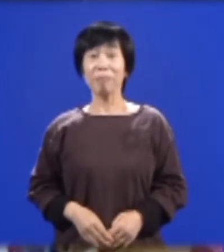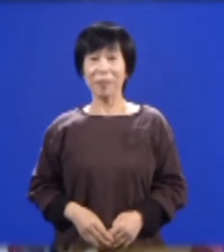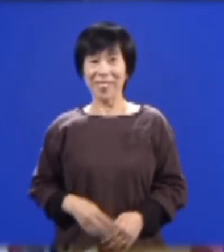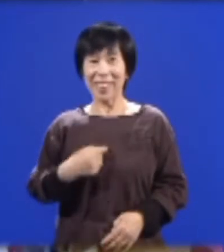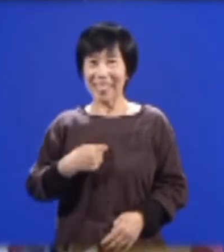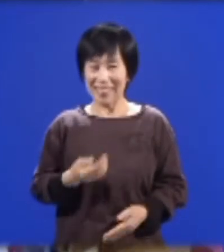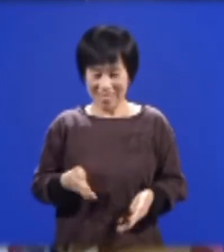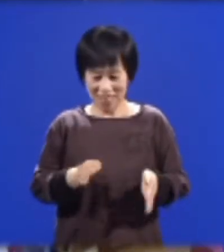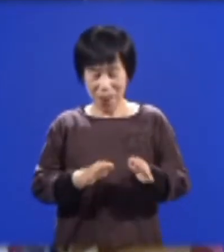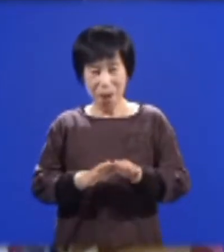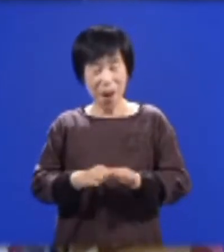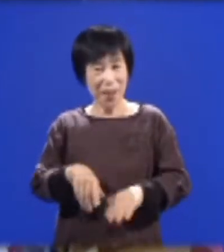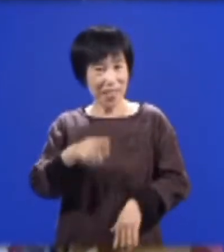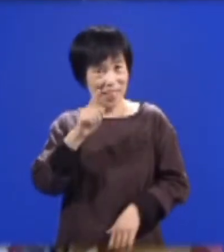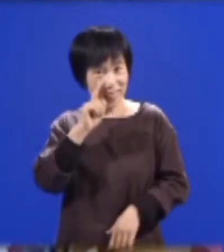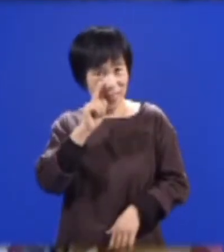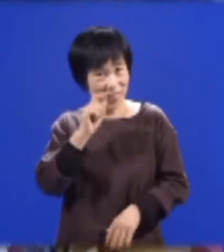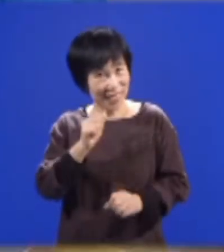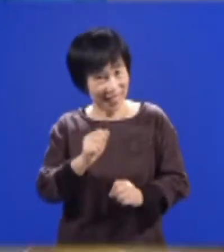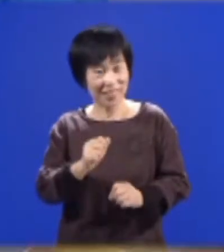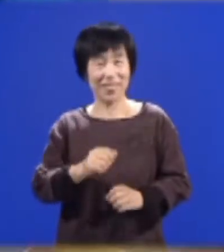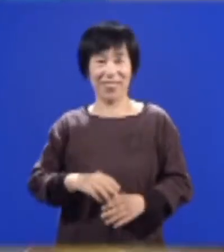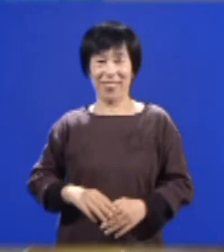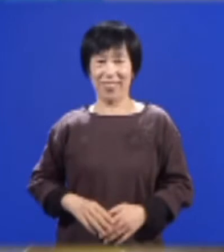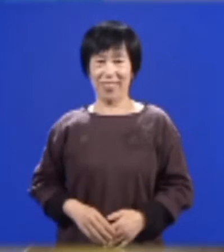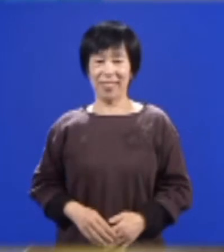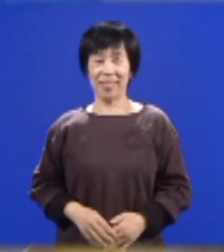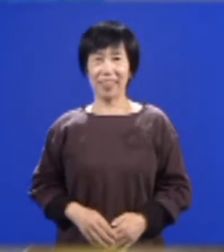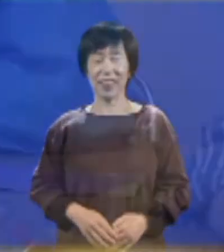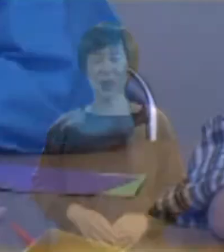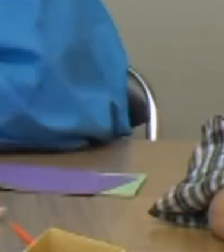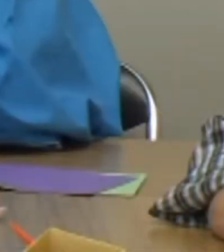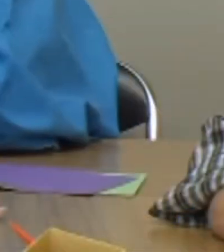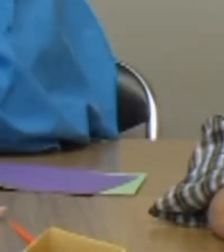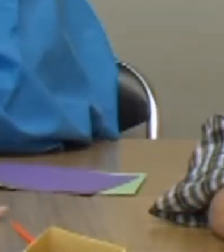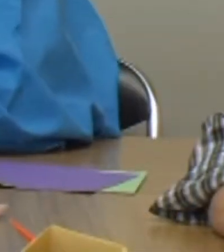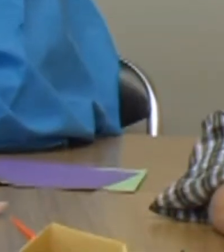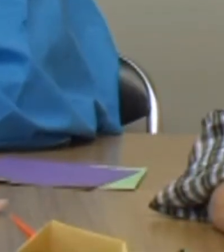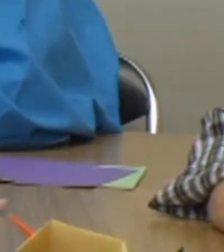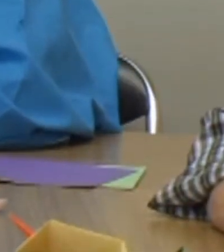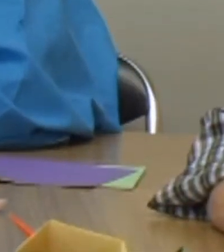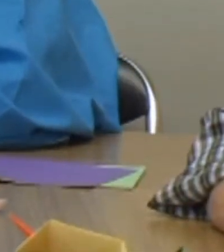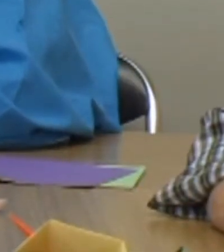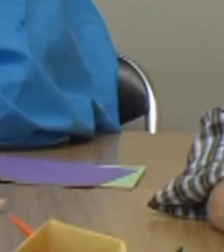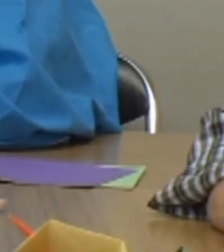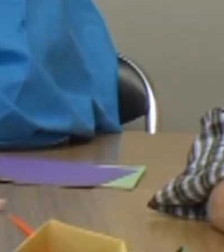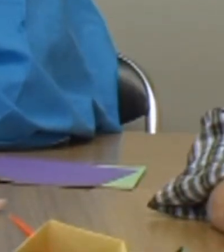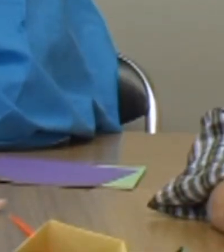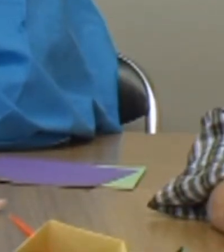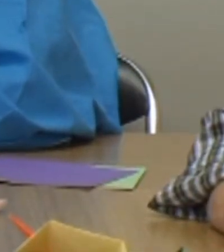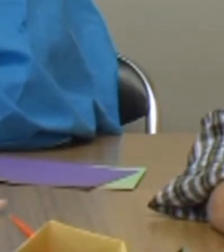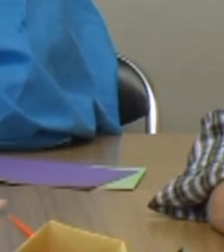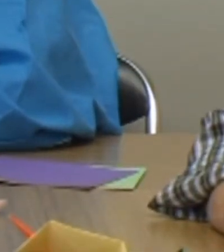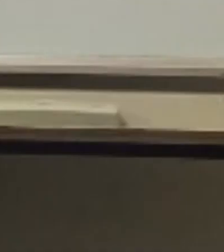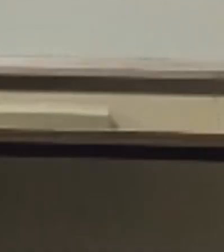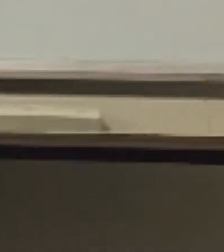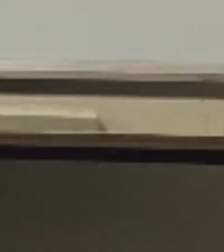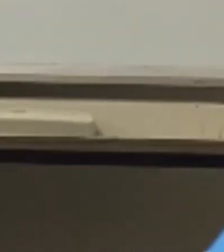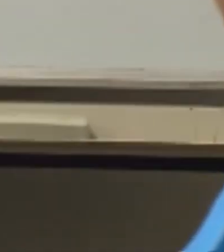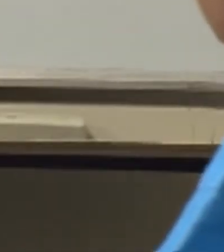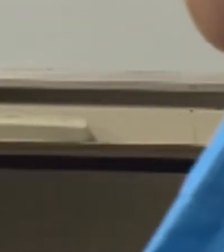私も折り紙に挑戦します。 そしてこっち反対側も中に 中へ、